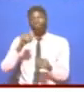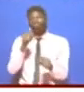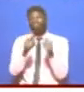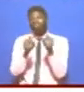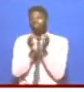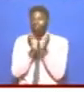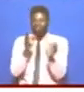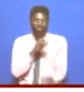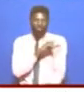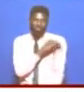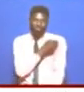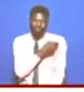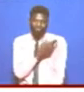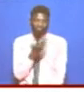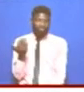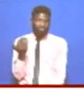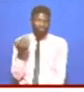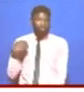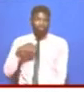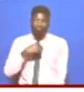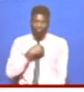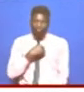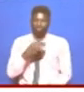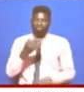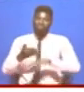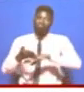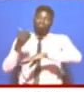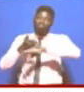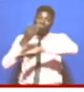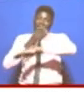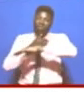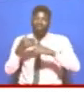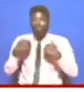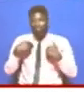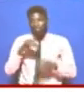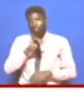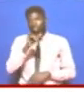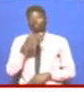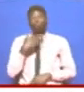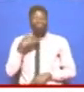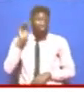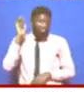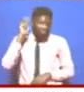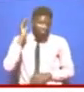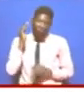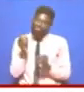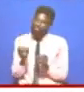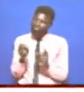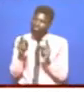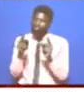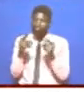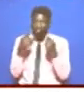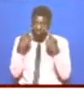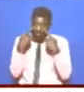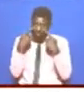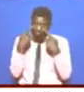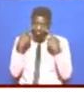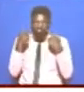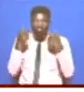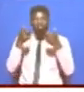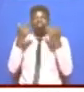facilities. Tunasonga mbele. Wale wanataka kusikia, wasikie. Wale wana macho, waone.